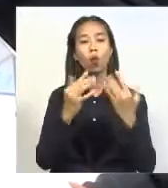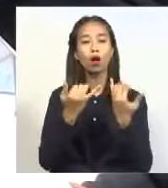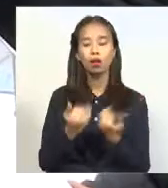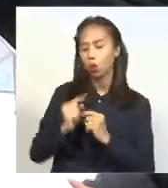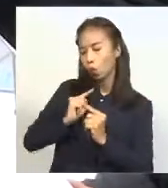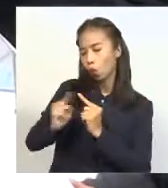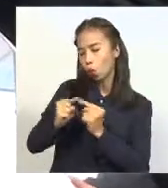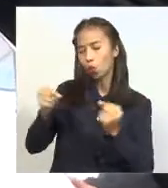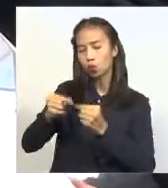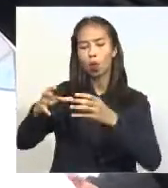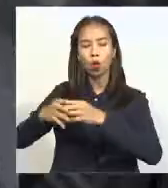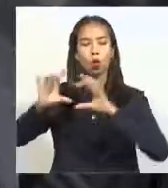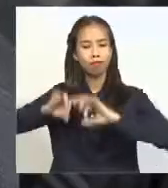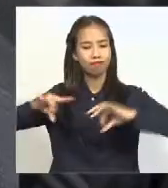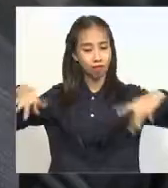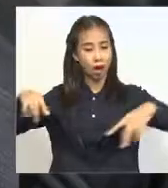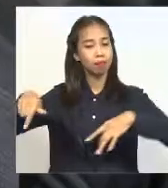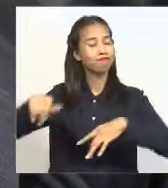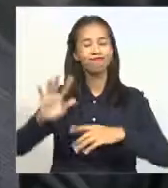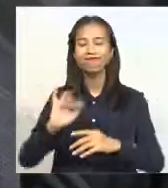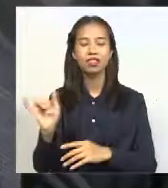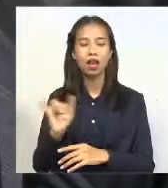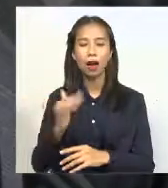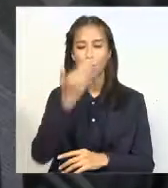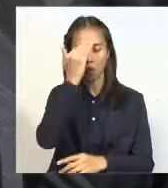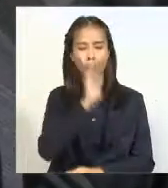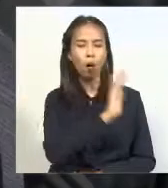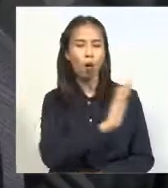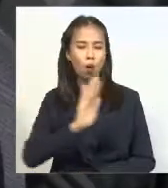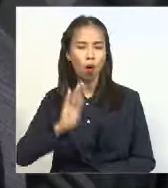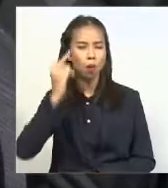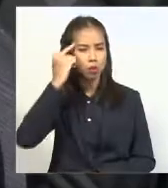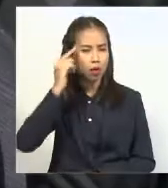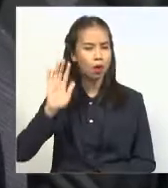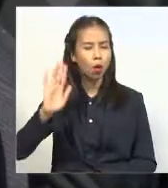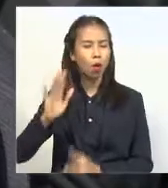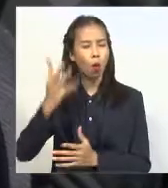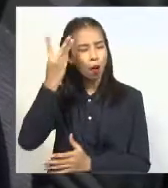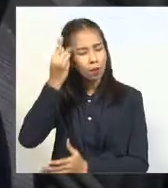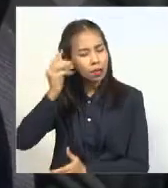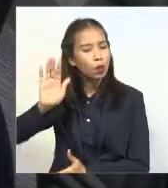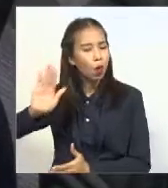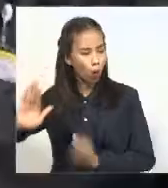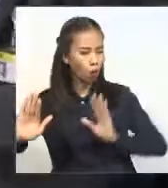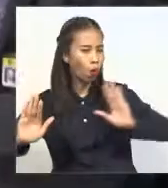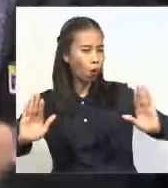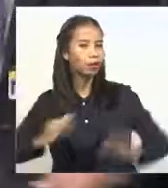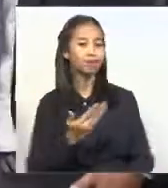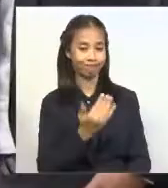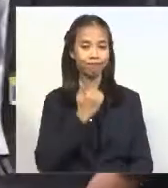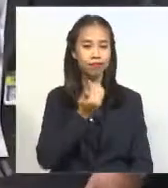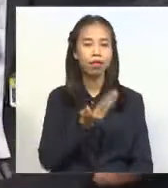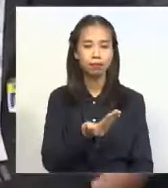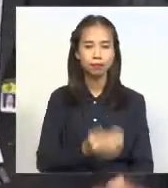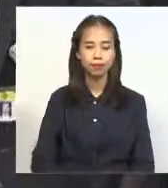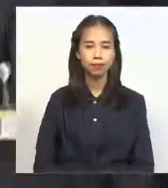อิสระที่จะให้ช่วยโหวตผ่านงบประมาณเพราะว่าต่างฝ่ายก็เชื่อว่ามีจุดยืนเป็นของตนเองครับไปฟังเสียงท่านสนธิรัตน์กัน